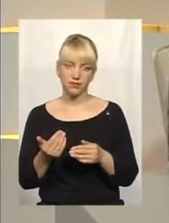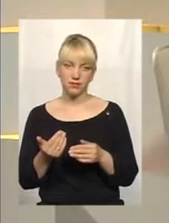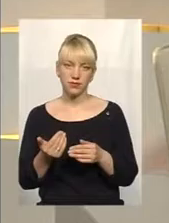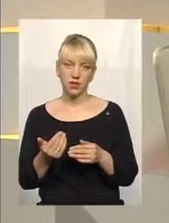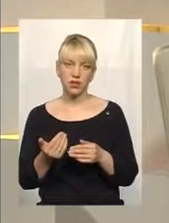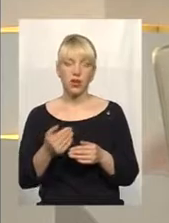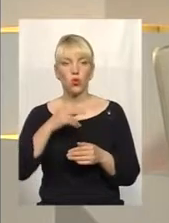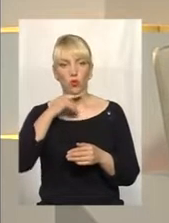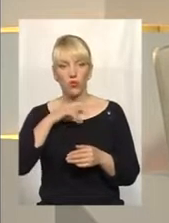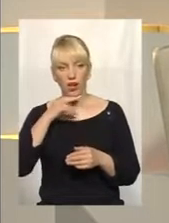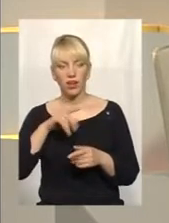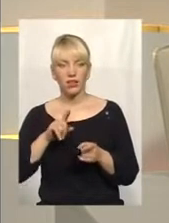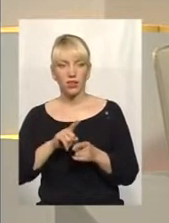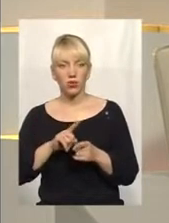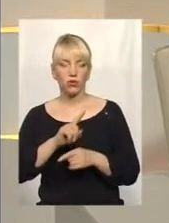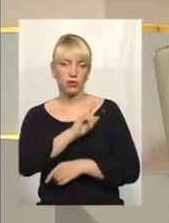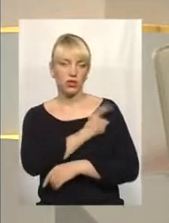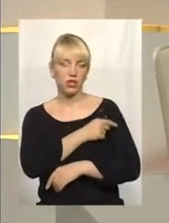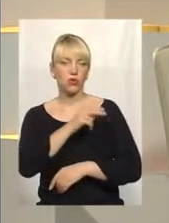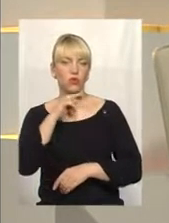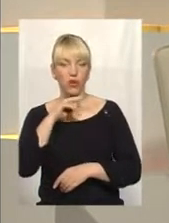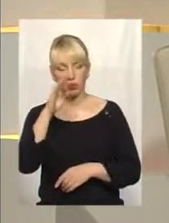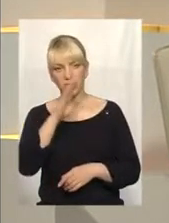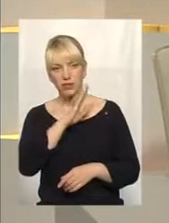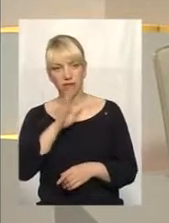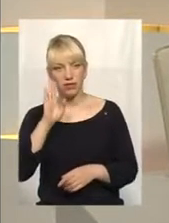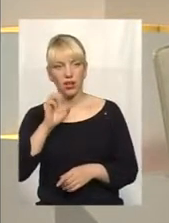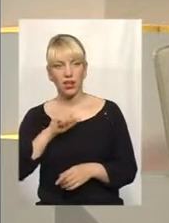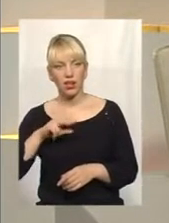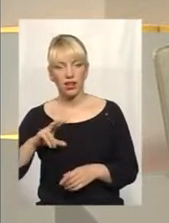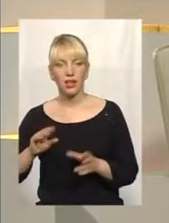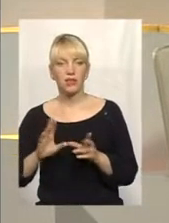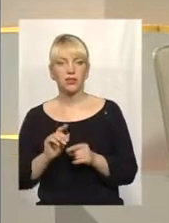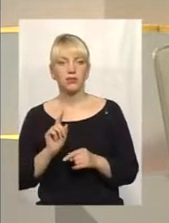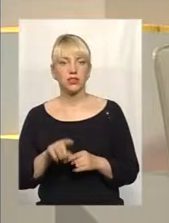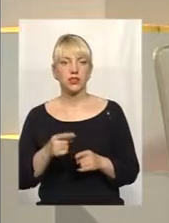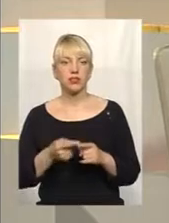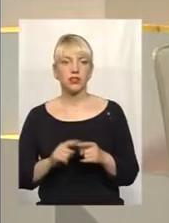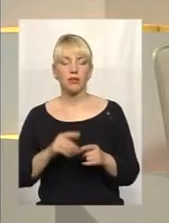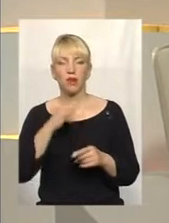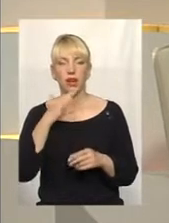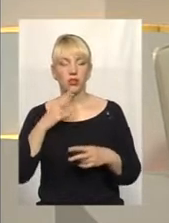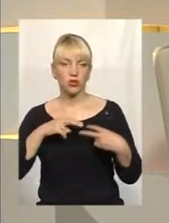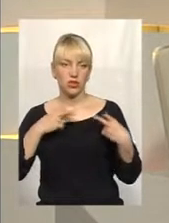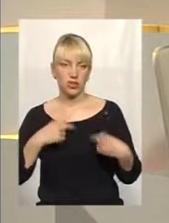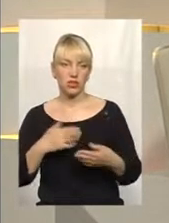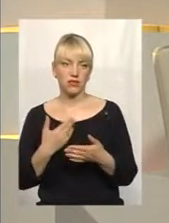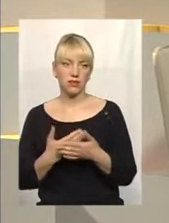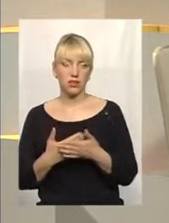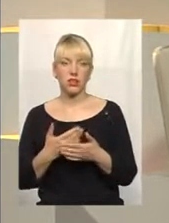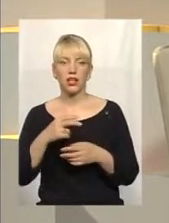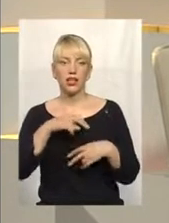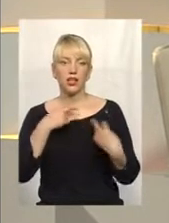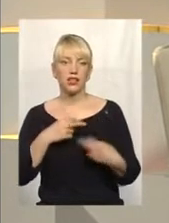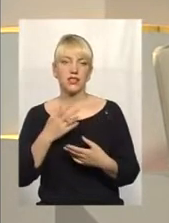скажімо, уваги, такої посиленої уваги батьків, але разом з тим це і багато ризиків. Принаймні,